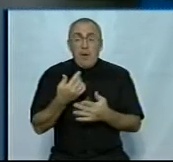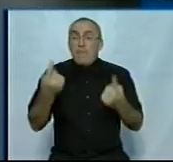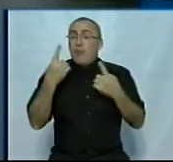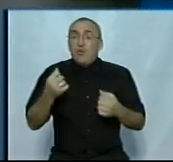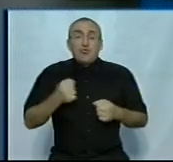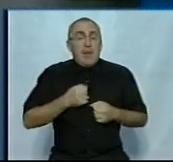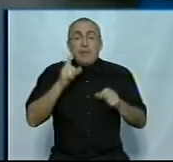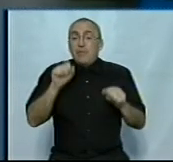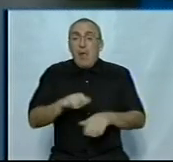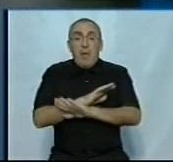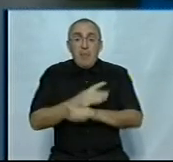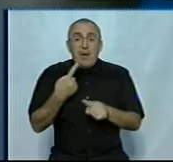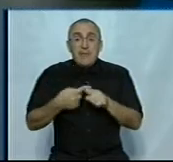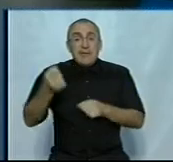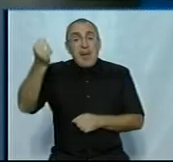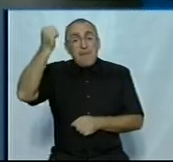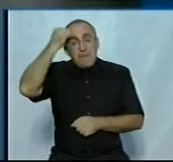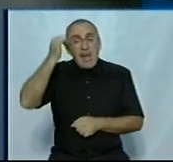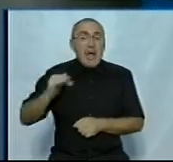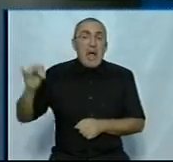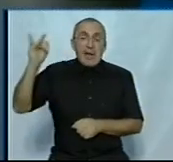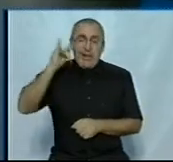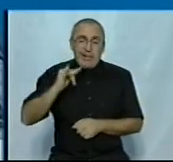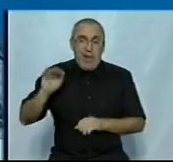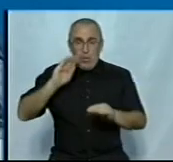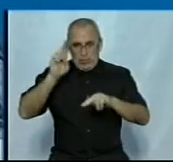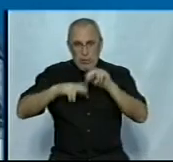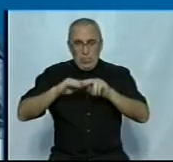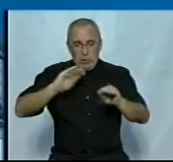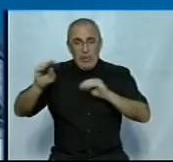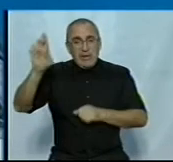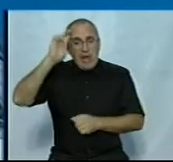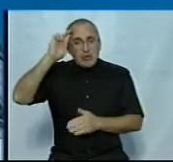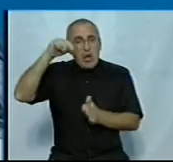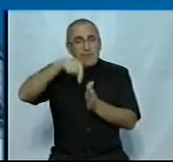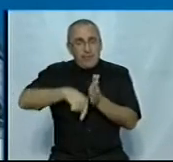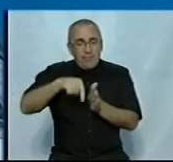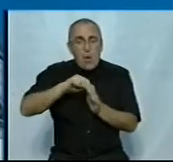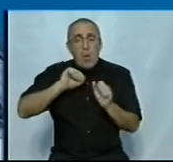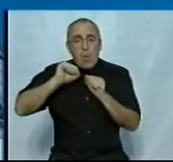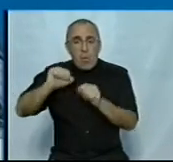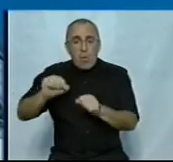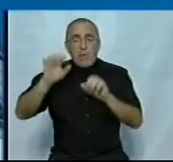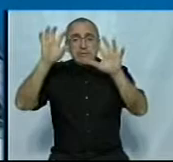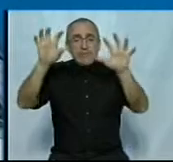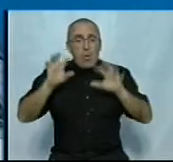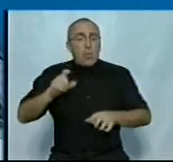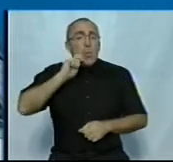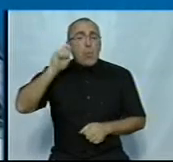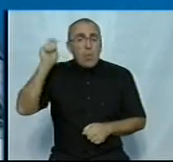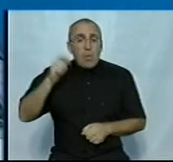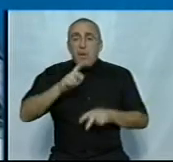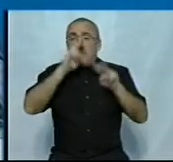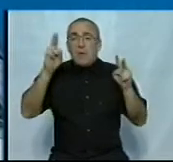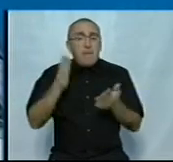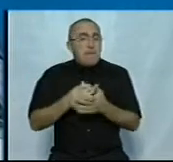жаль, неможливо, тому що це пам'ятка архітектури, державного значення, охороняється законом України. І ніхто